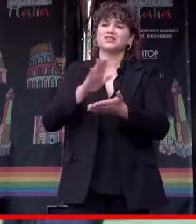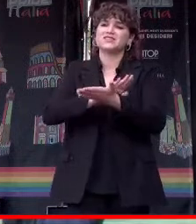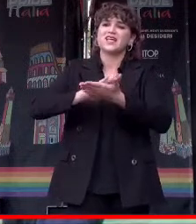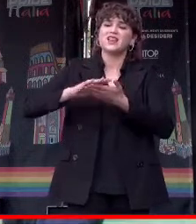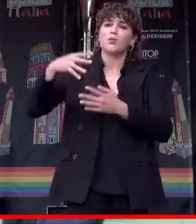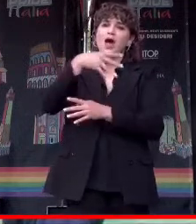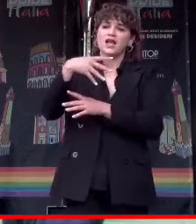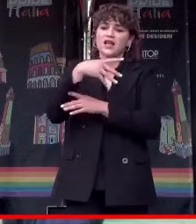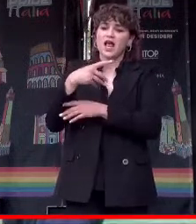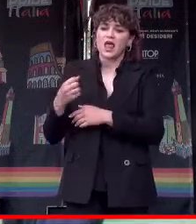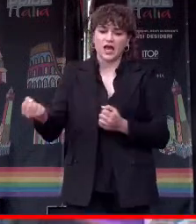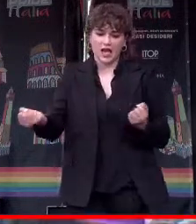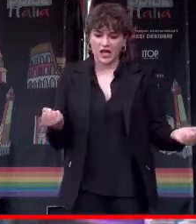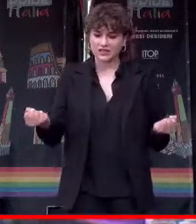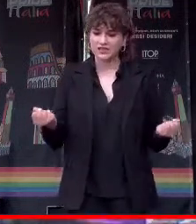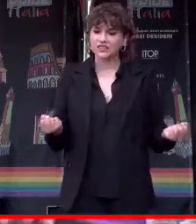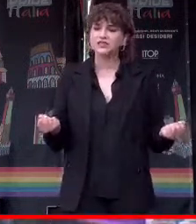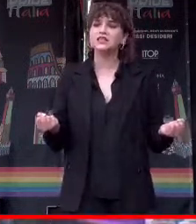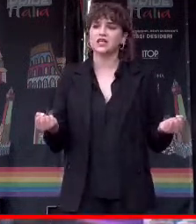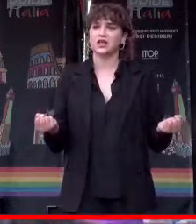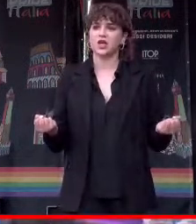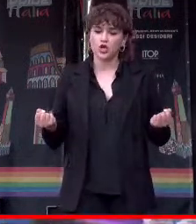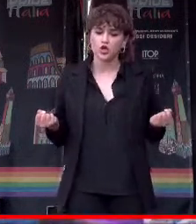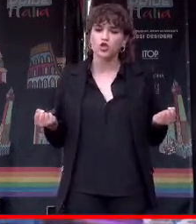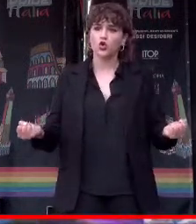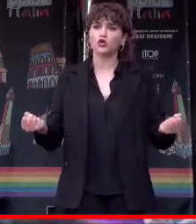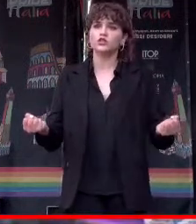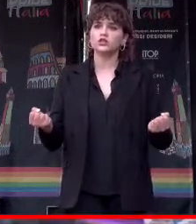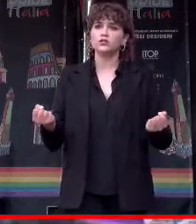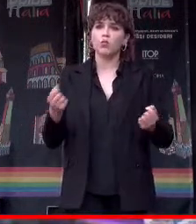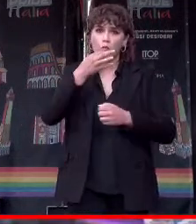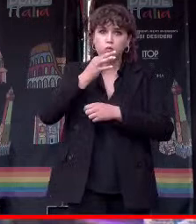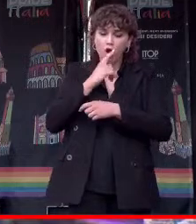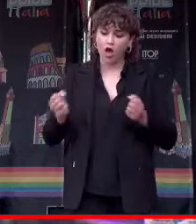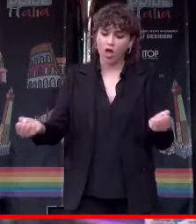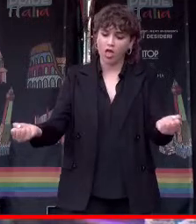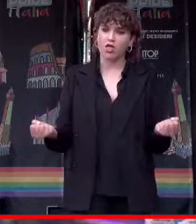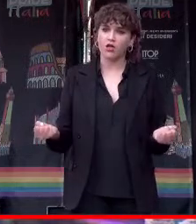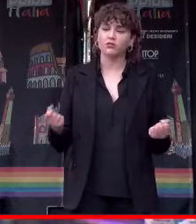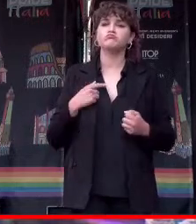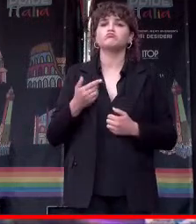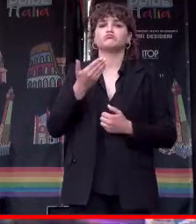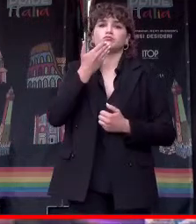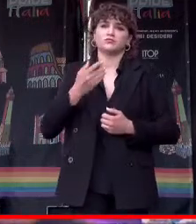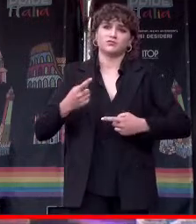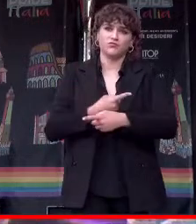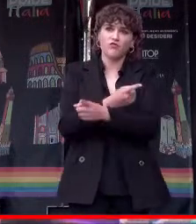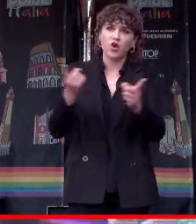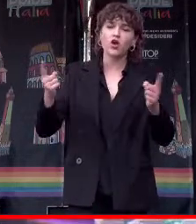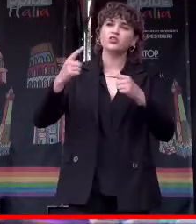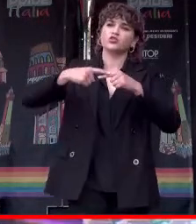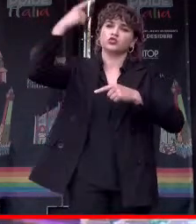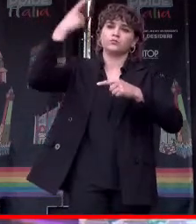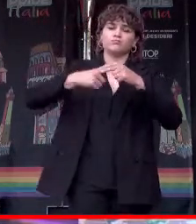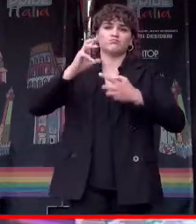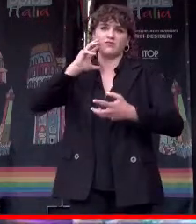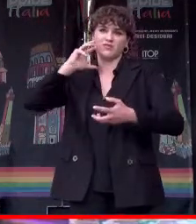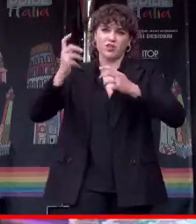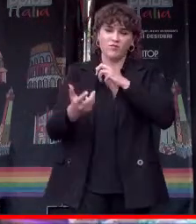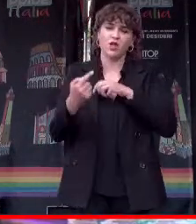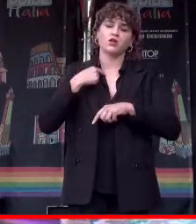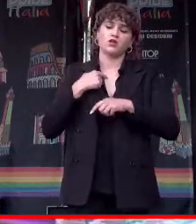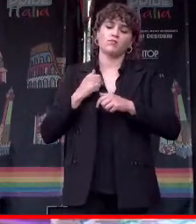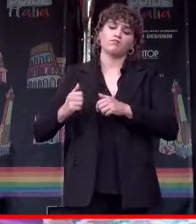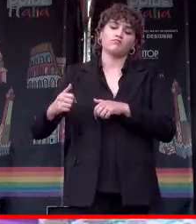regionali? Sì, allora, intanto grazie a voi, proprio perché la giornata è complicata, io mi scuso in anticipo anche